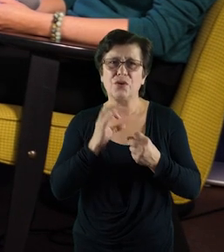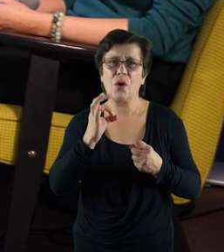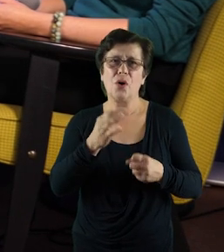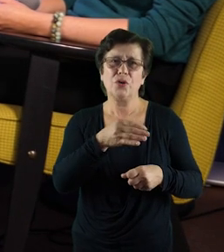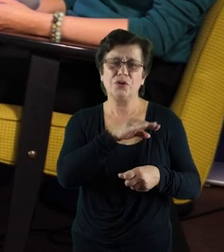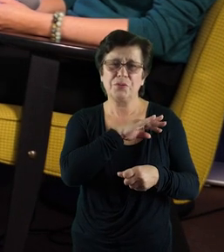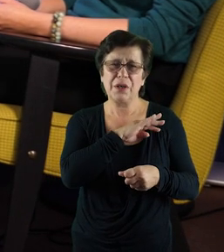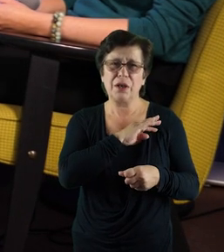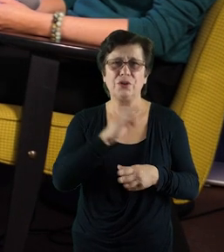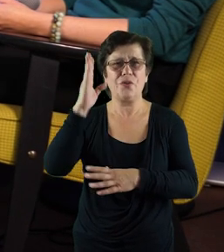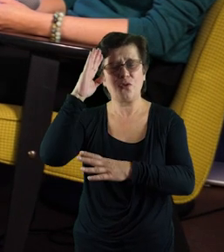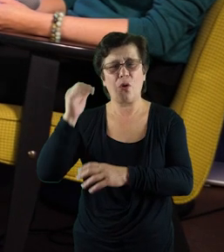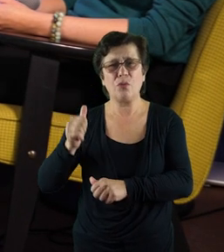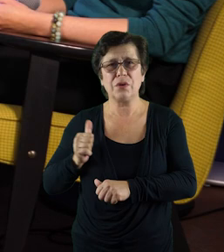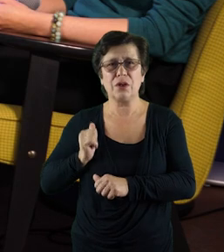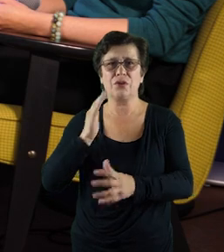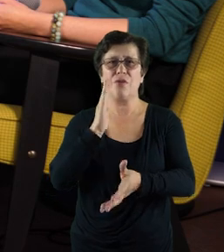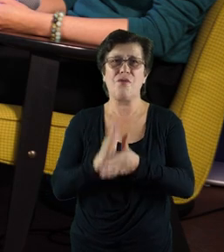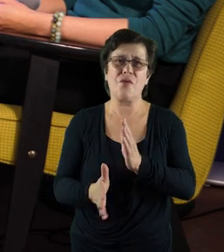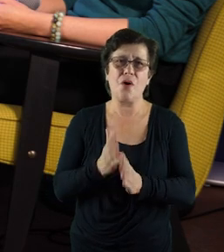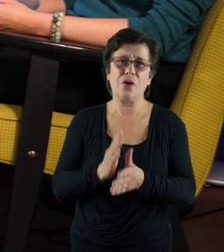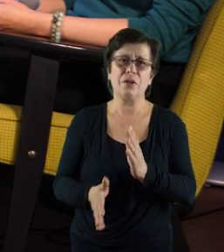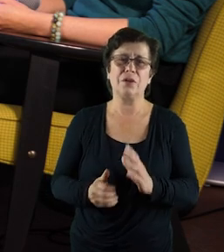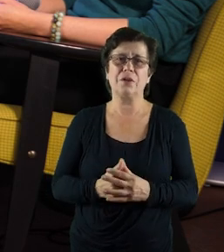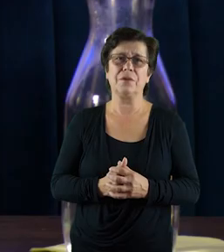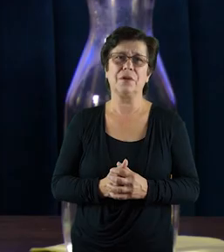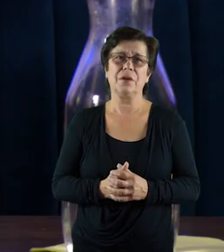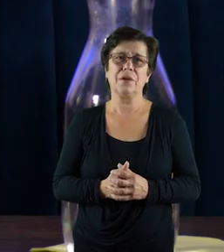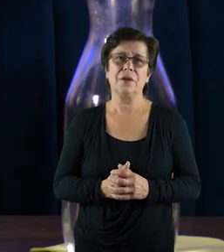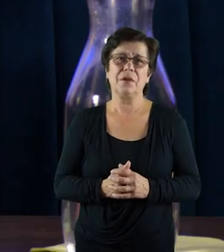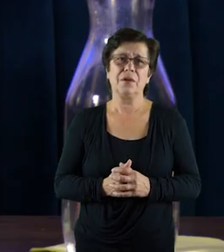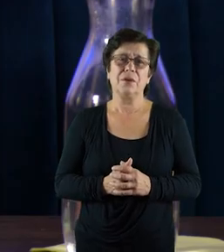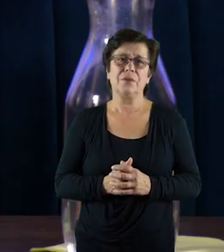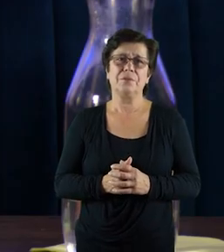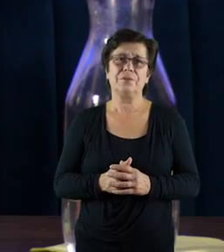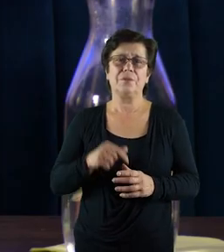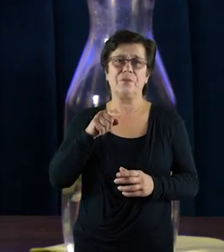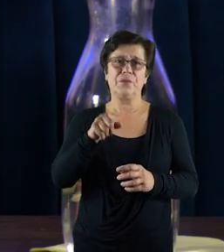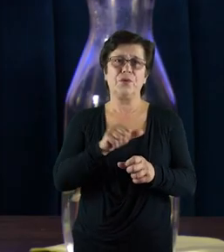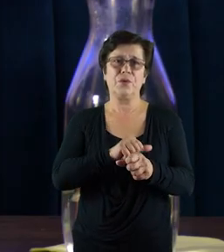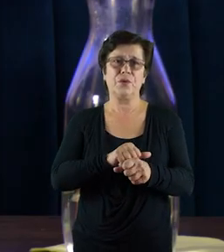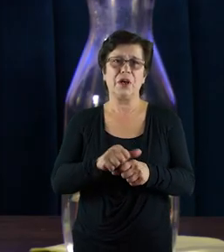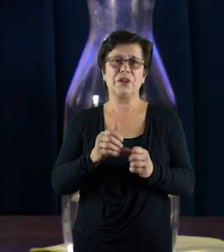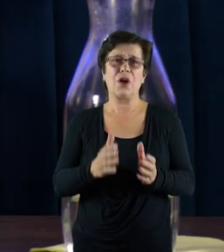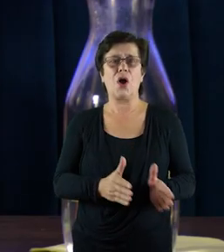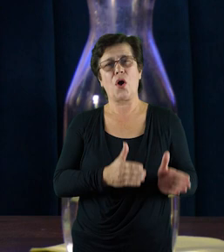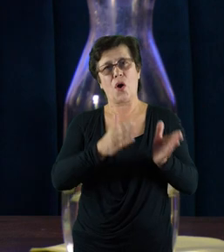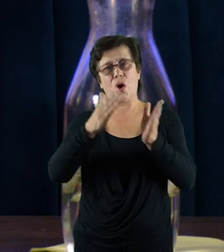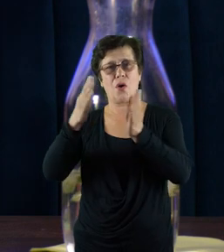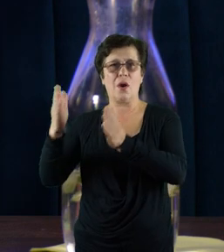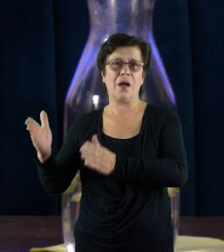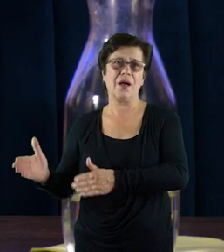żołnierzy podczas wojny i pisał, że oni umarli, a my zuchwale żyjemy. I to zresztą jest kolejna taka